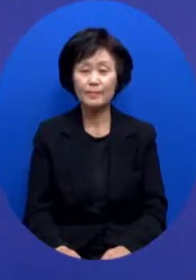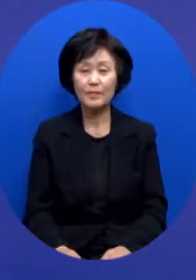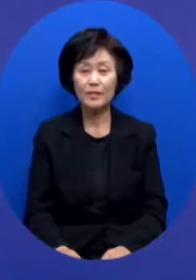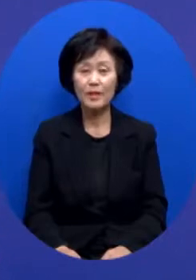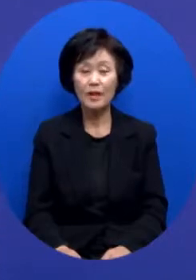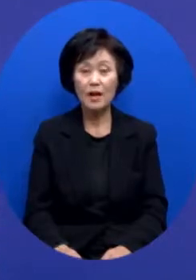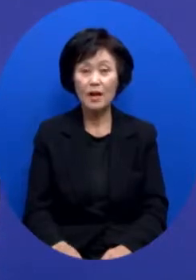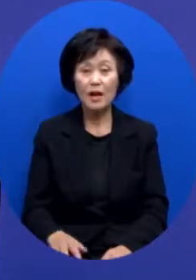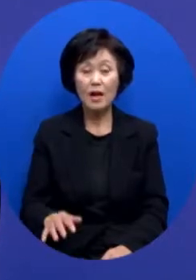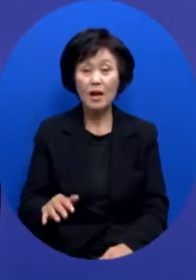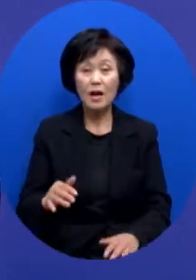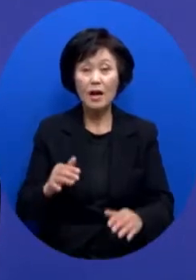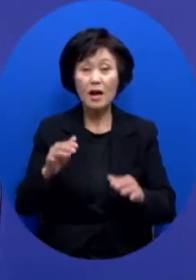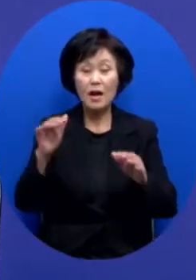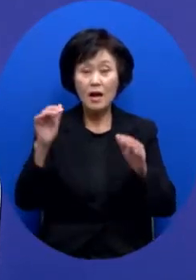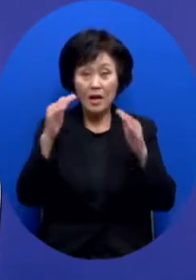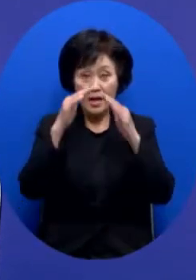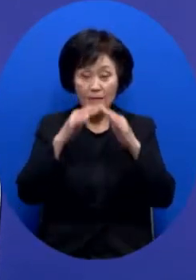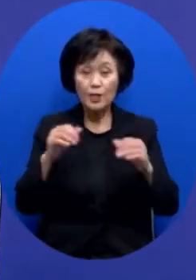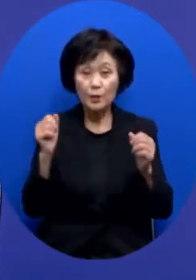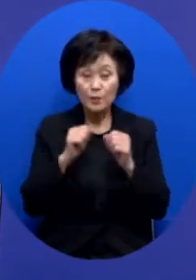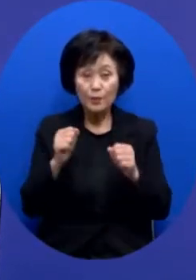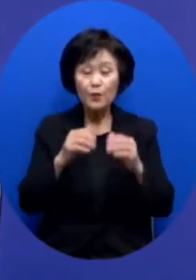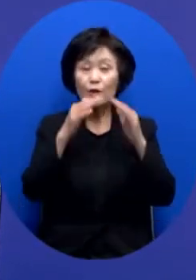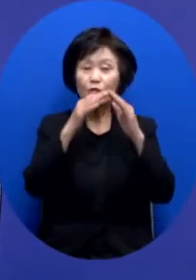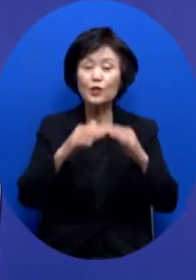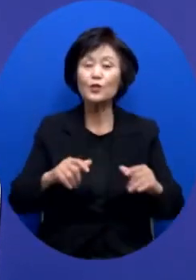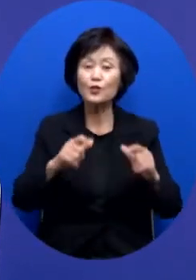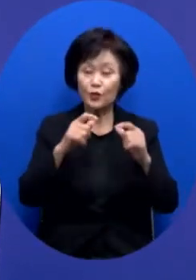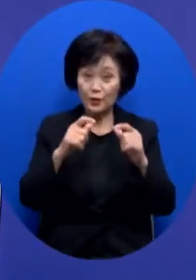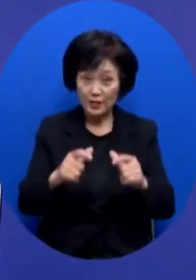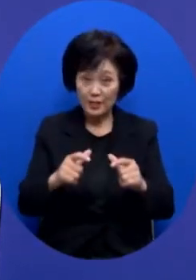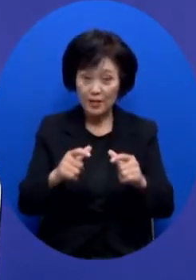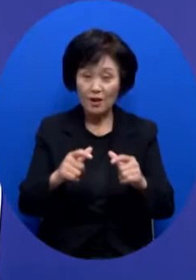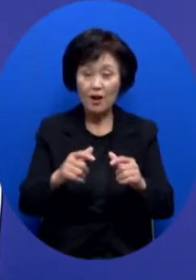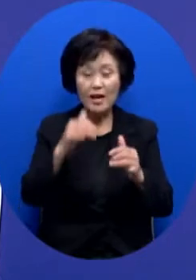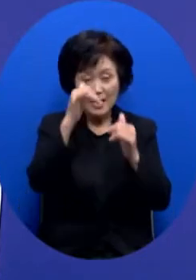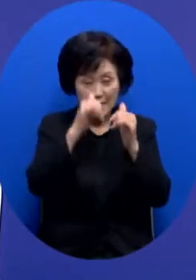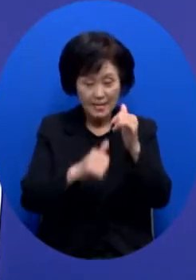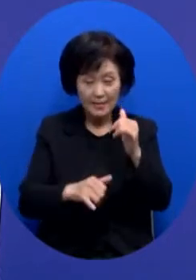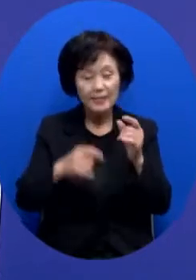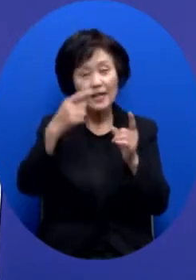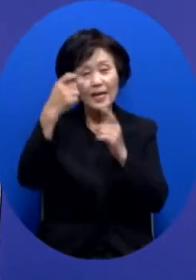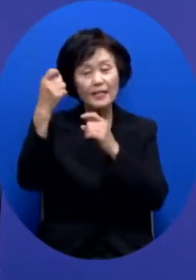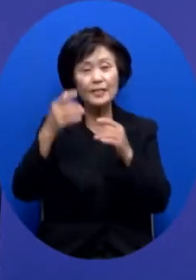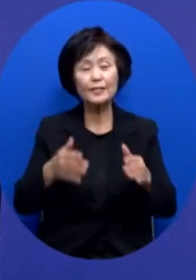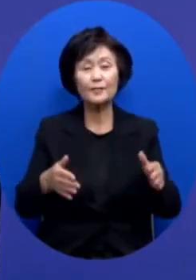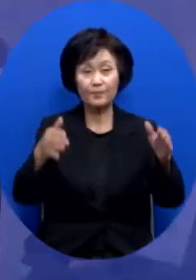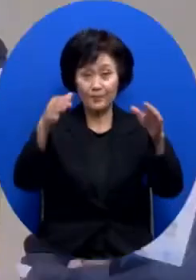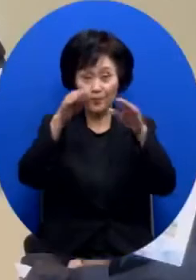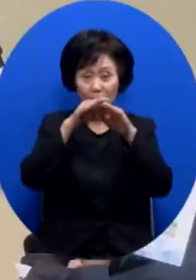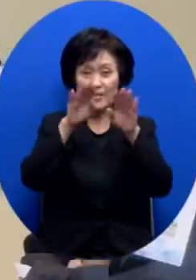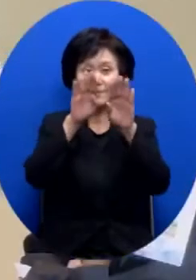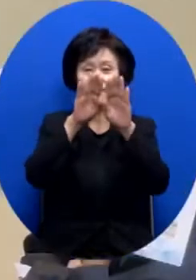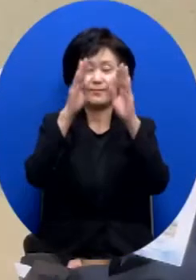전북 전주 지역 기독교 역사를 한눈에 볼 수 있는 전주시 기독교 근대 역사 기념관이 문을 열었습니다.